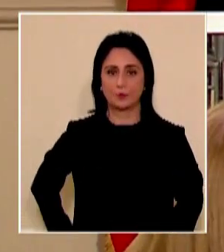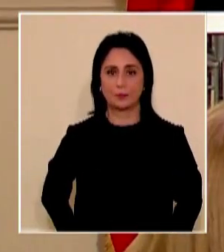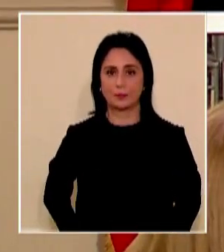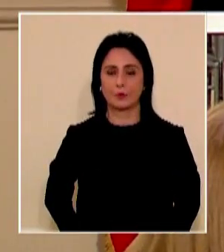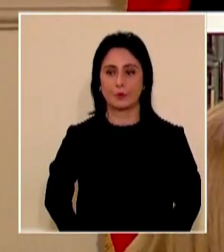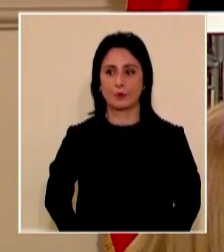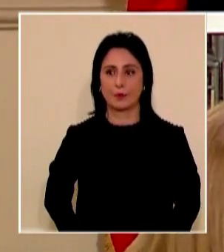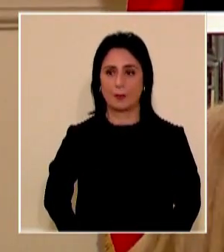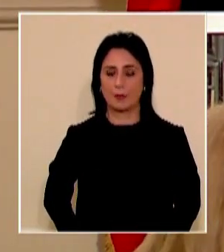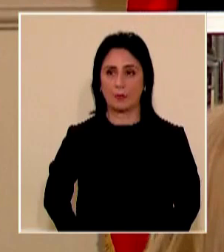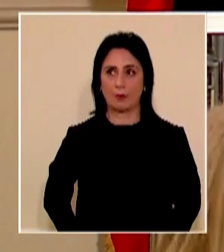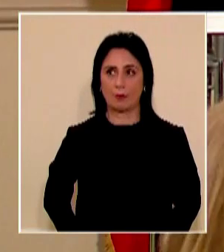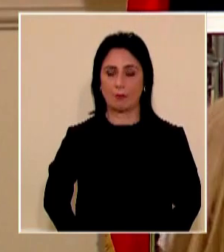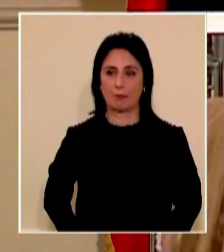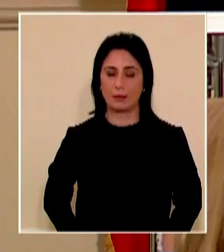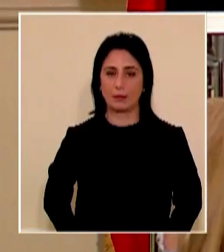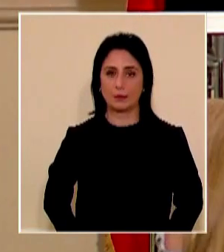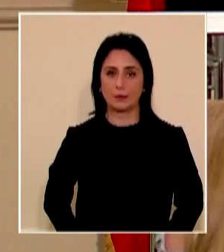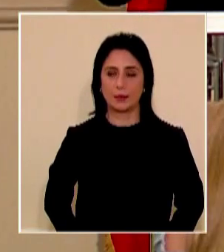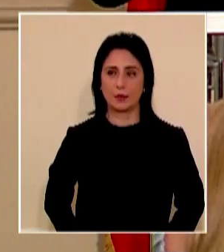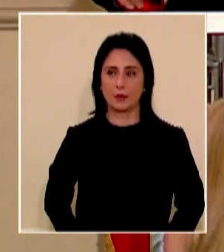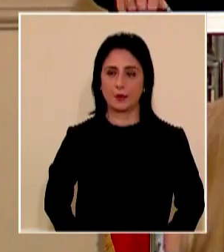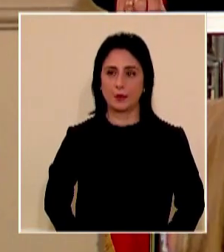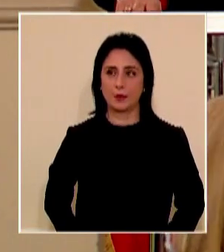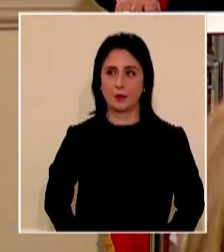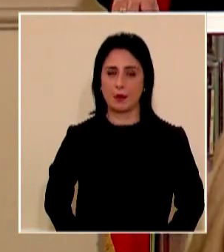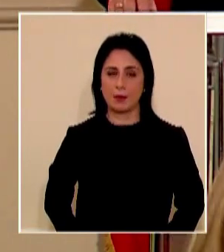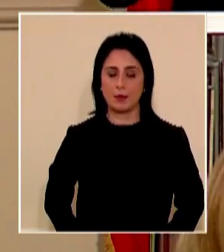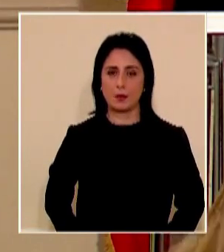że Gruzja jest dla Pana drugą ojczyzną.